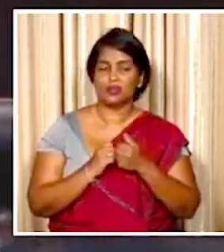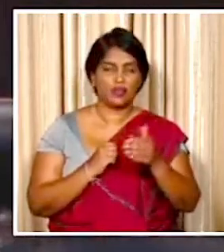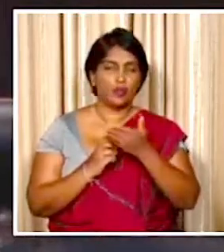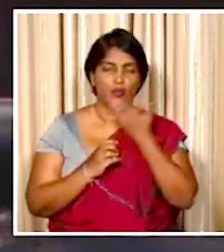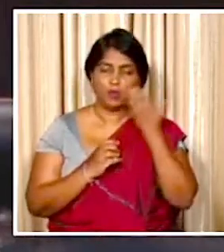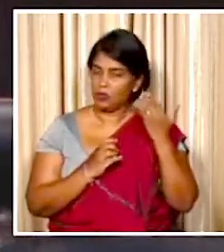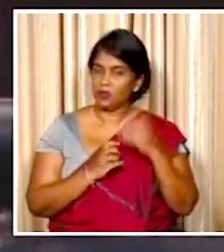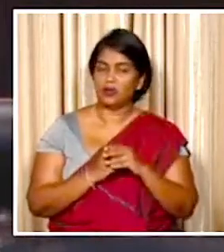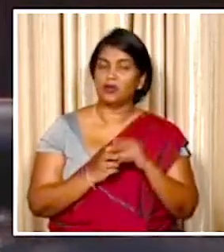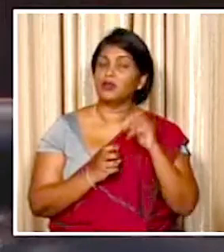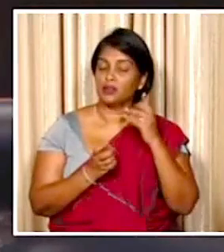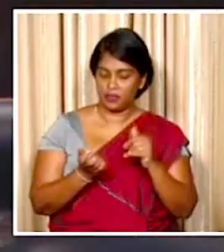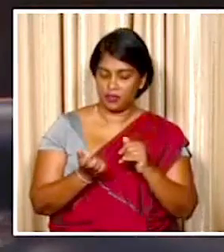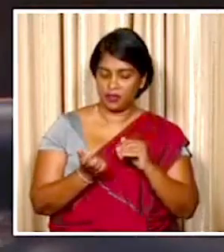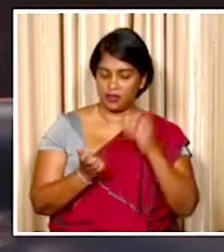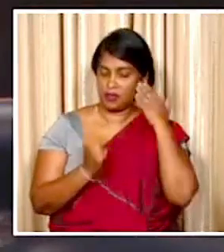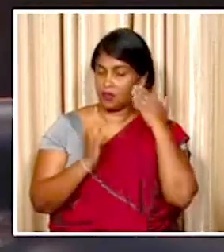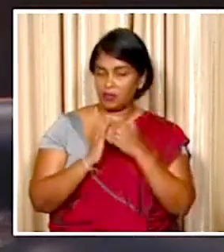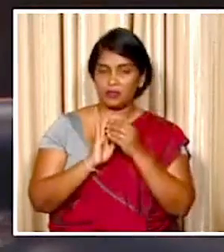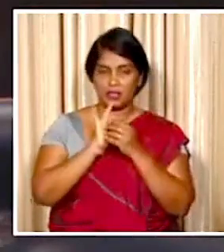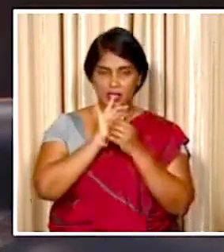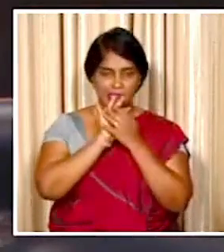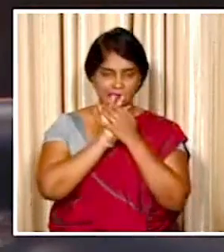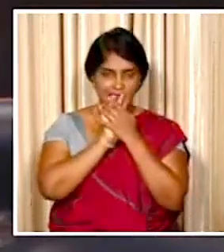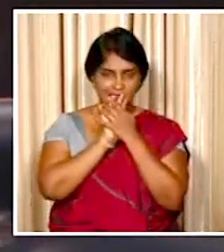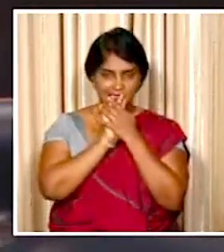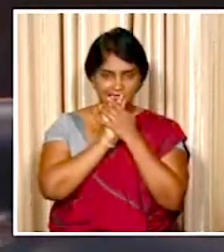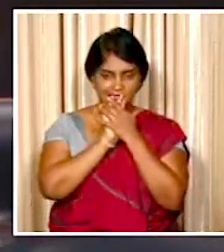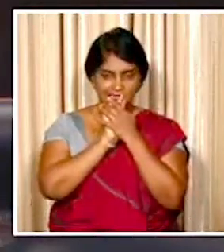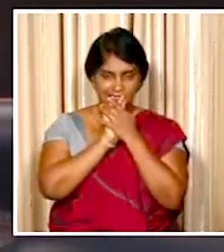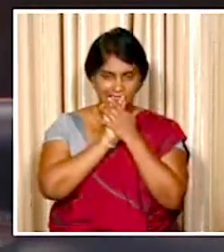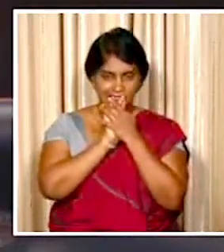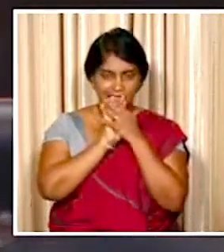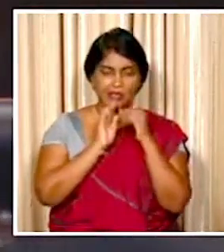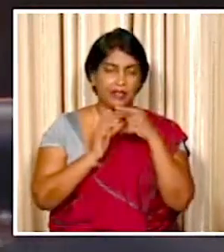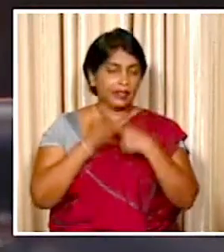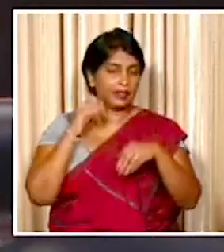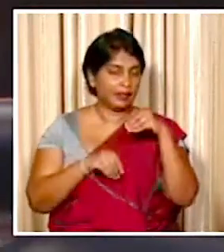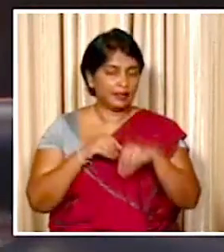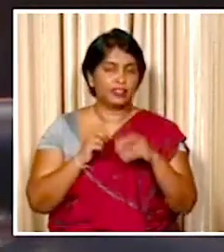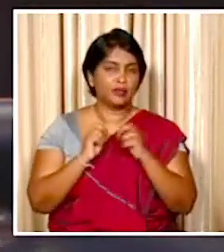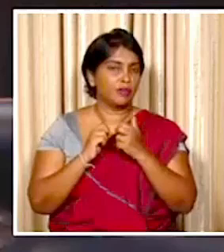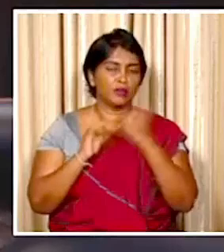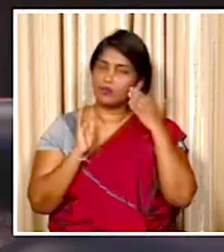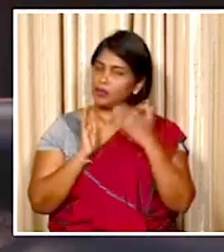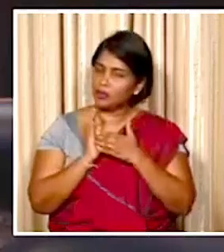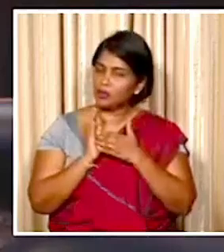पुलवा एनिसा मे सभावतुल अडुमगाने हरियट देशपालन अर्बुदय पिलिबंदात